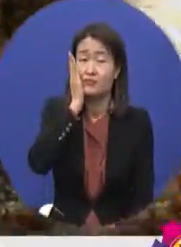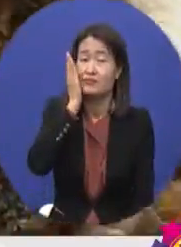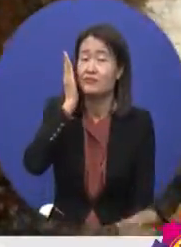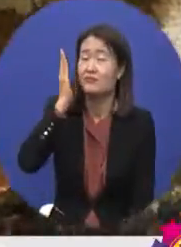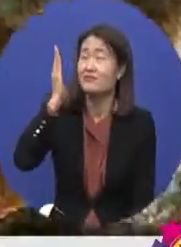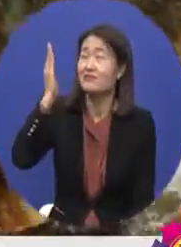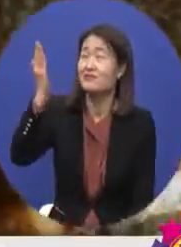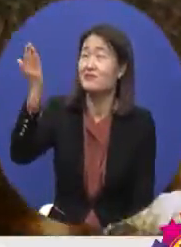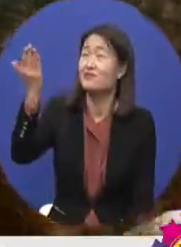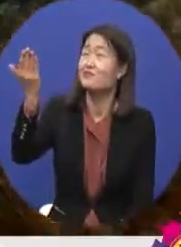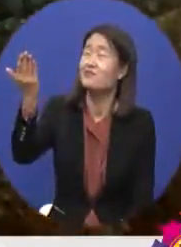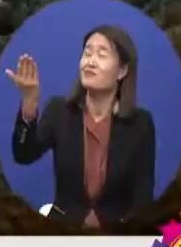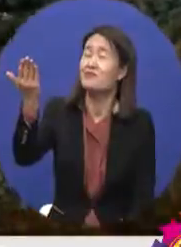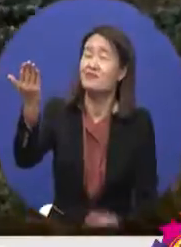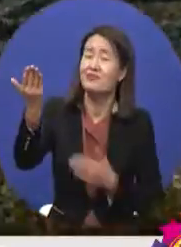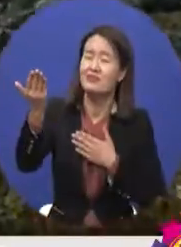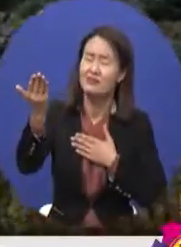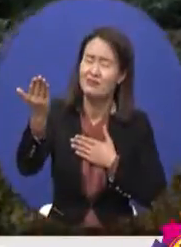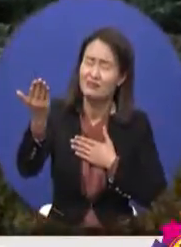도입새의